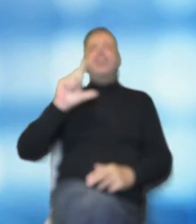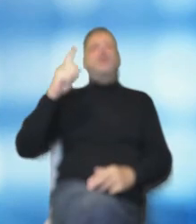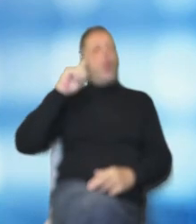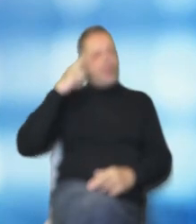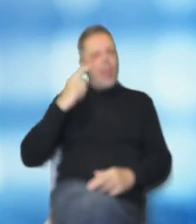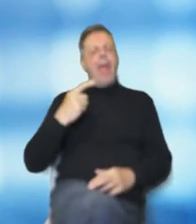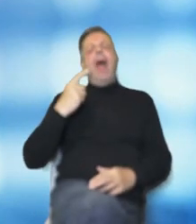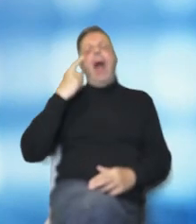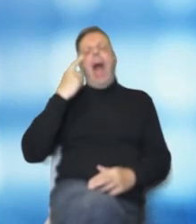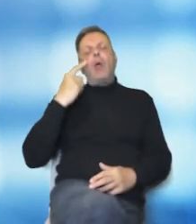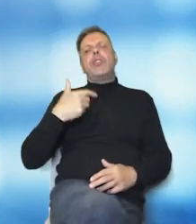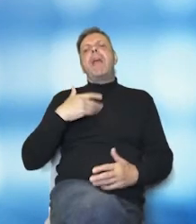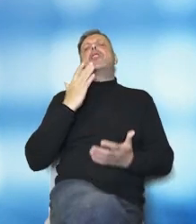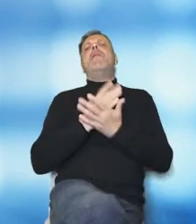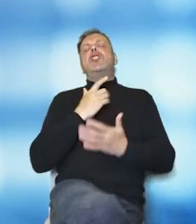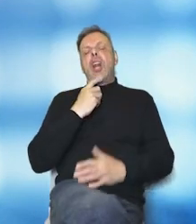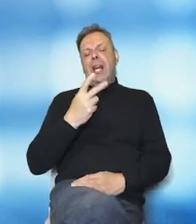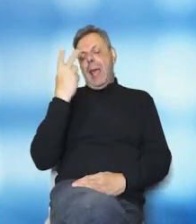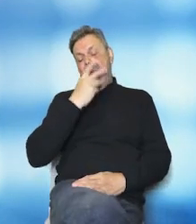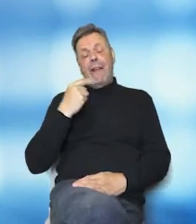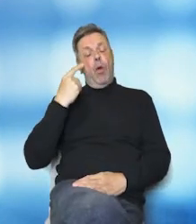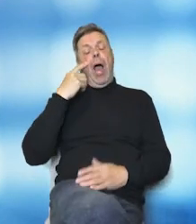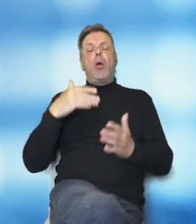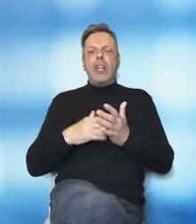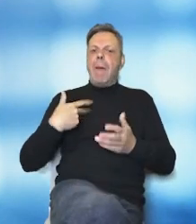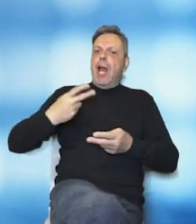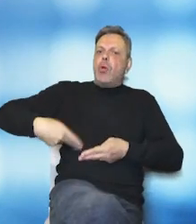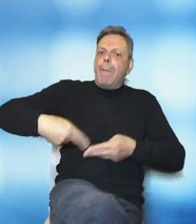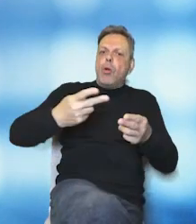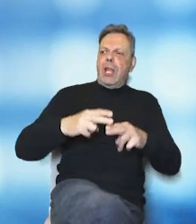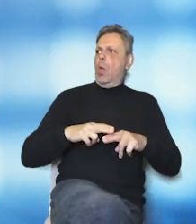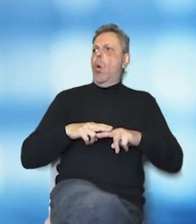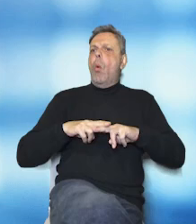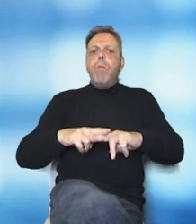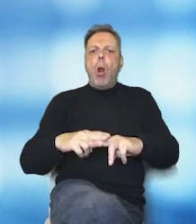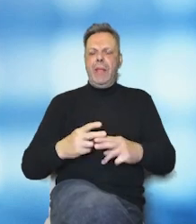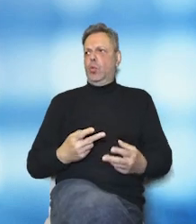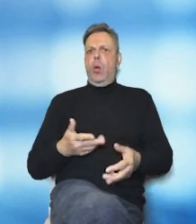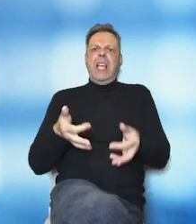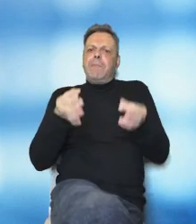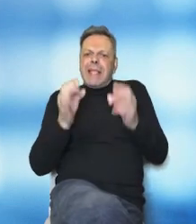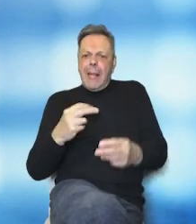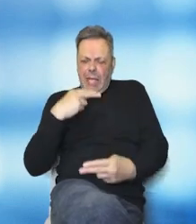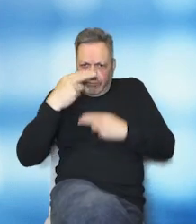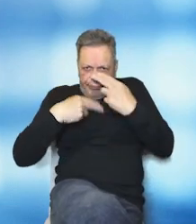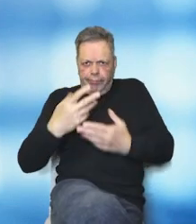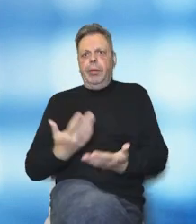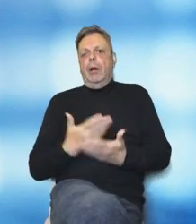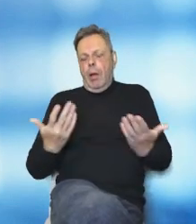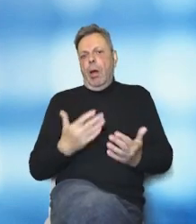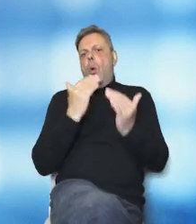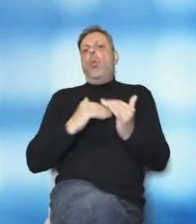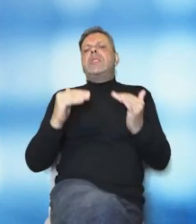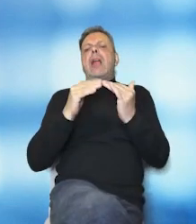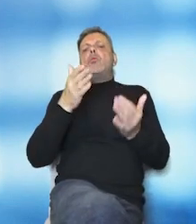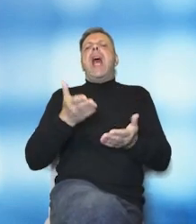sam ja to već rekla, ili naravno ako treba, pošaljem ga u bolnicu kod specijaliste da mu kaže sve što treba u skladu s